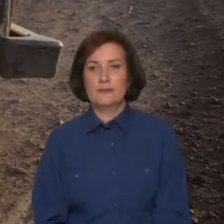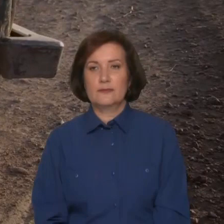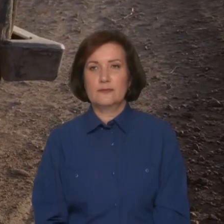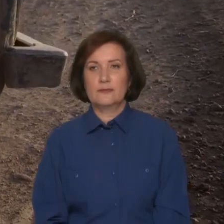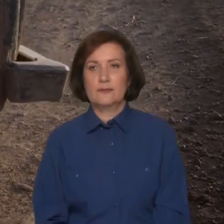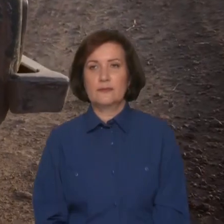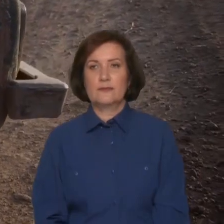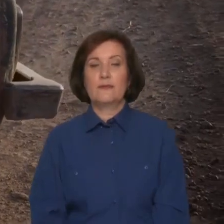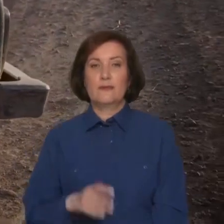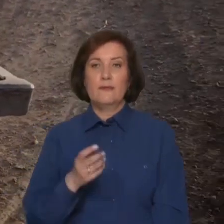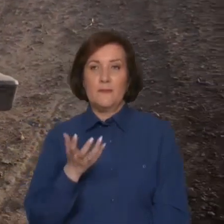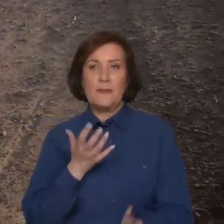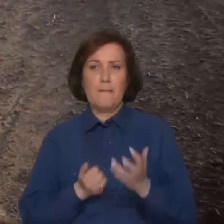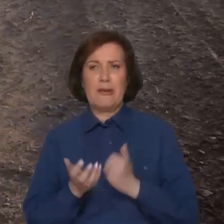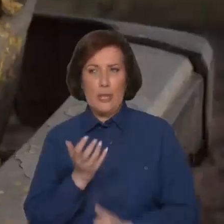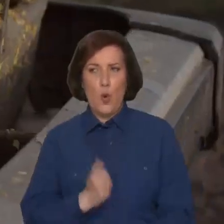На прийомі!